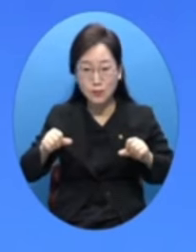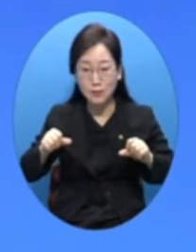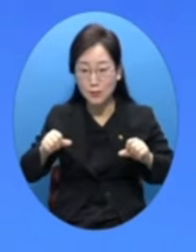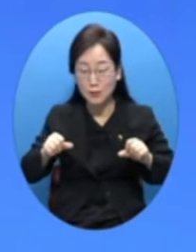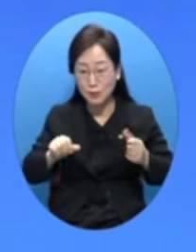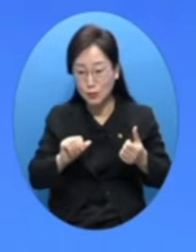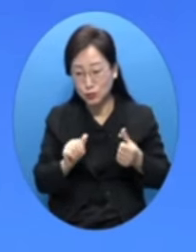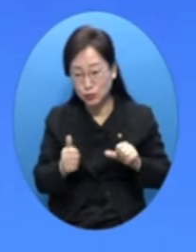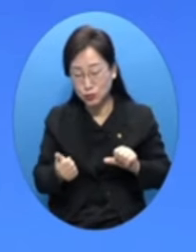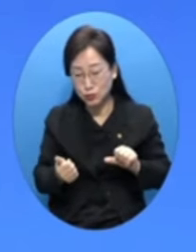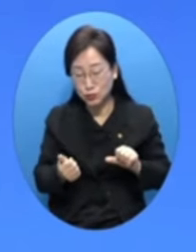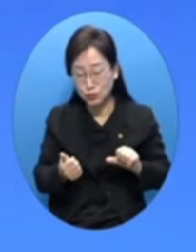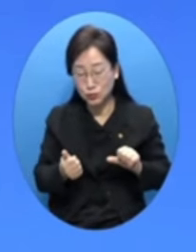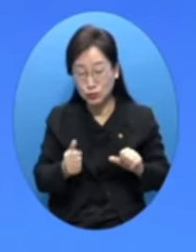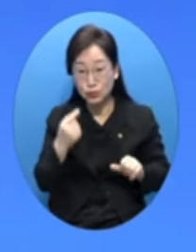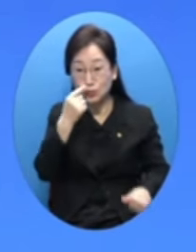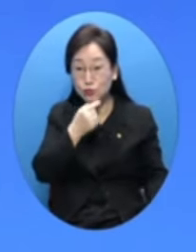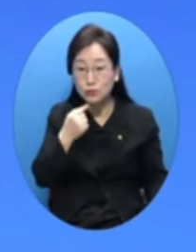죽음의 날을 기다리고 있던 그가